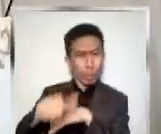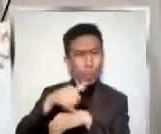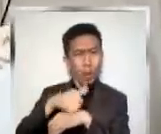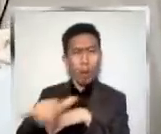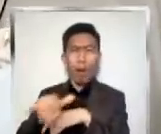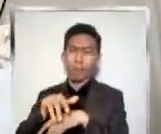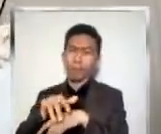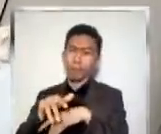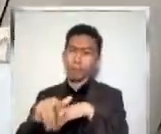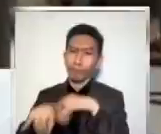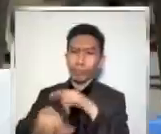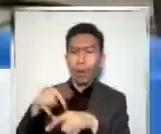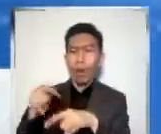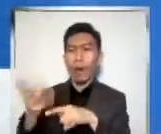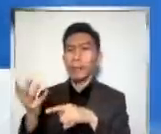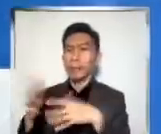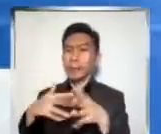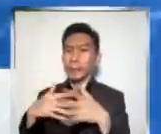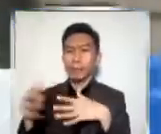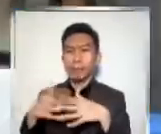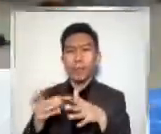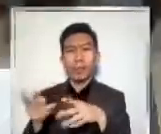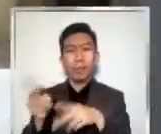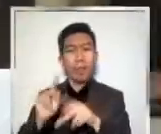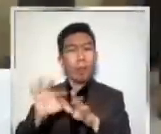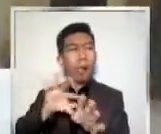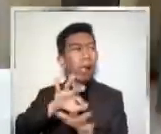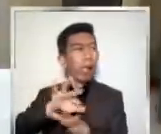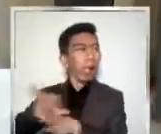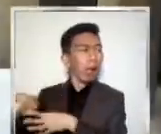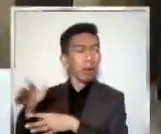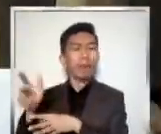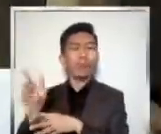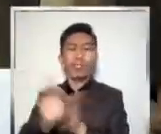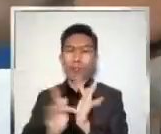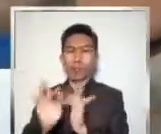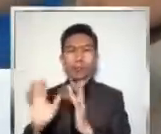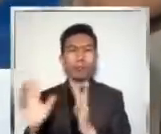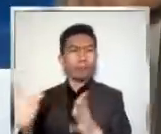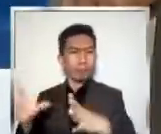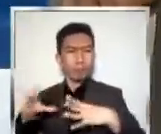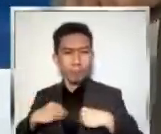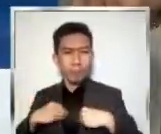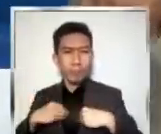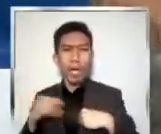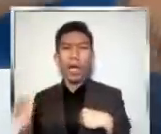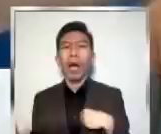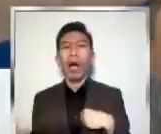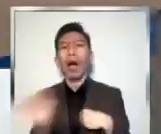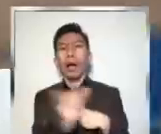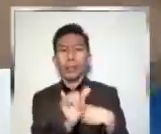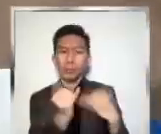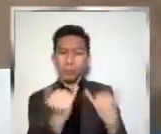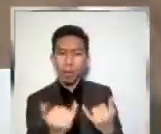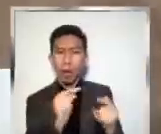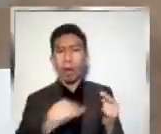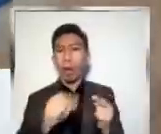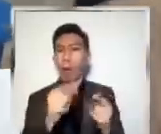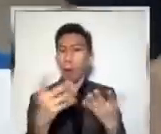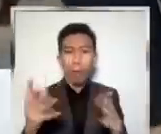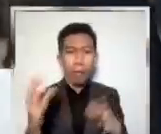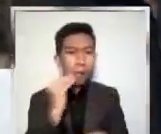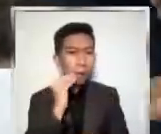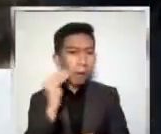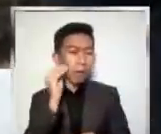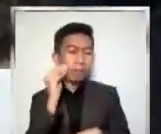ng lipunan. Gaya rin sa mga homeless natin, gusto natin ipamalas na sa kabila ng kanilang pagiging